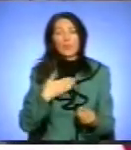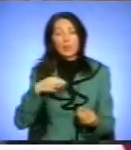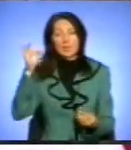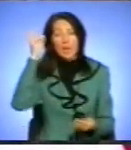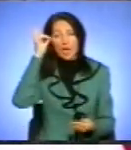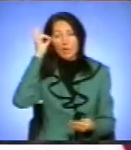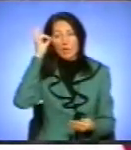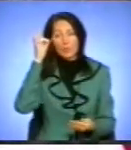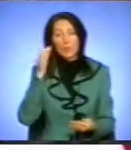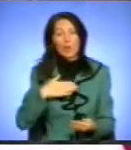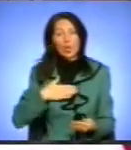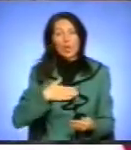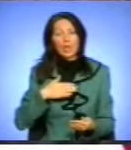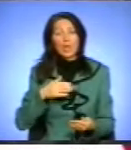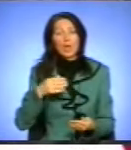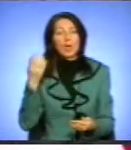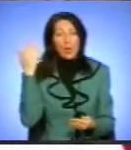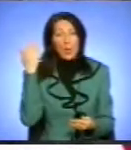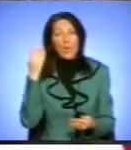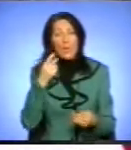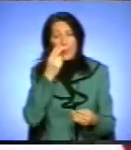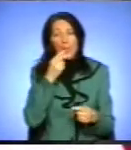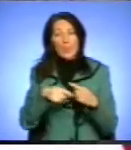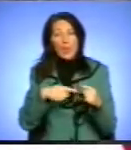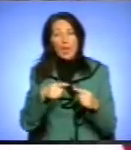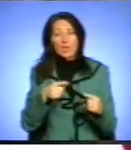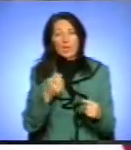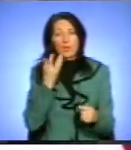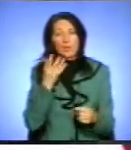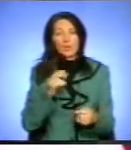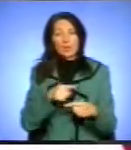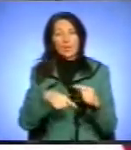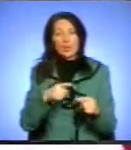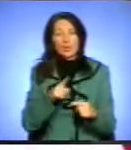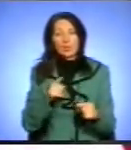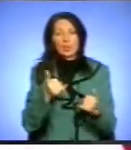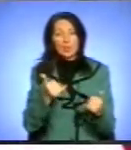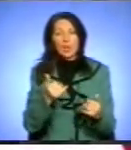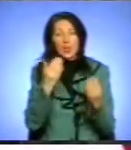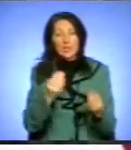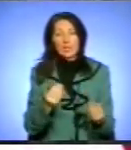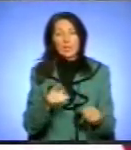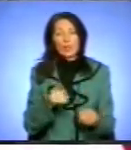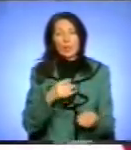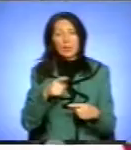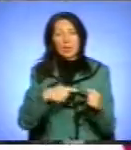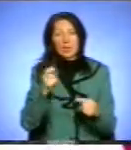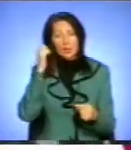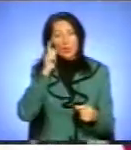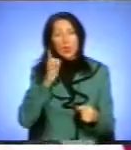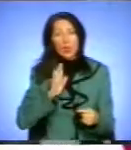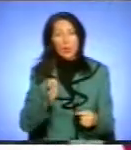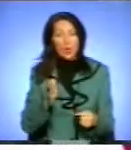про наших предків, і це день, про який ми повинні розписати наші нащадки, для того, щоб вони завжди пам'ятали те, що в історії відбувалося.